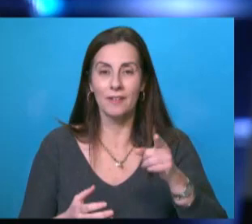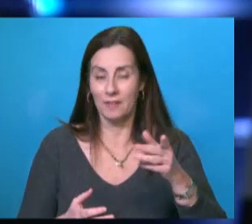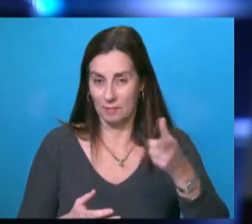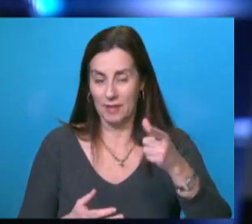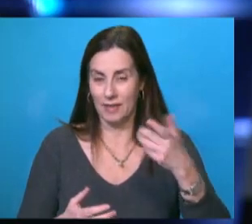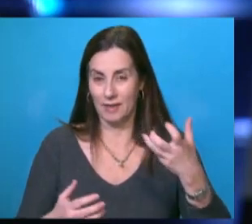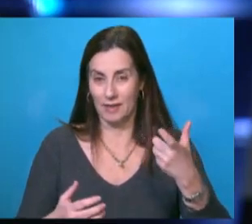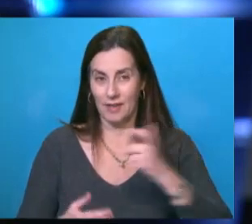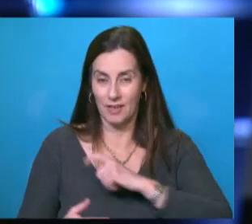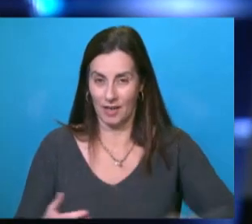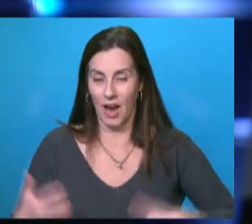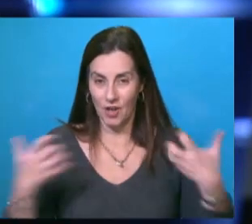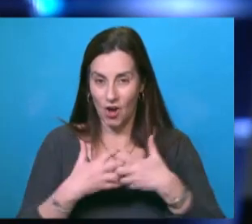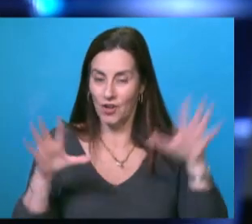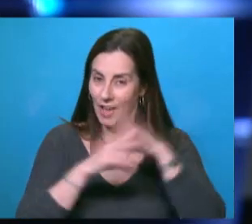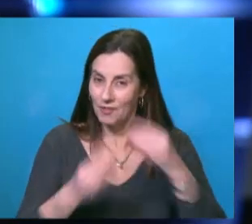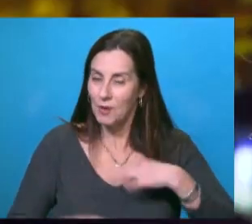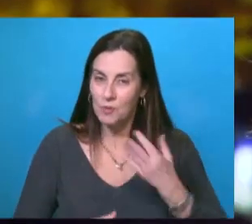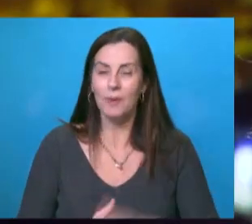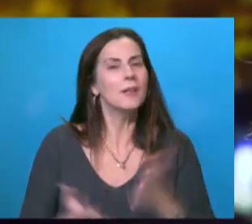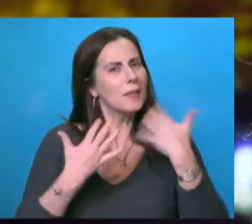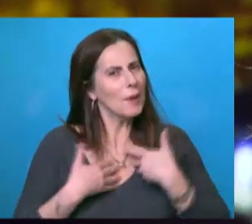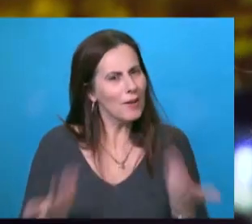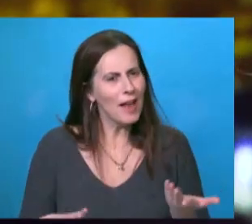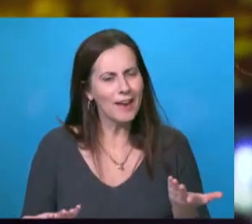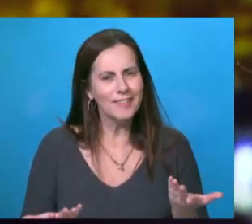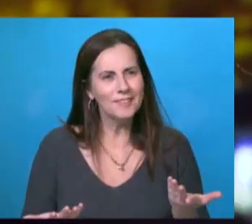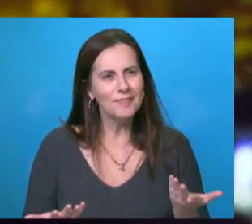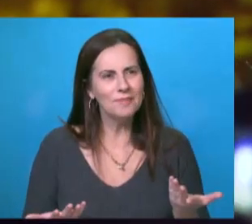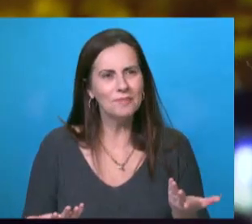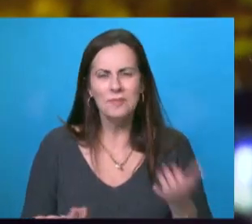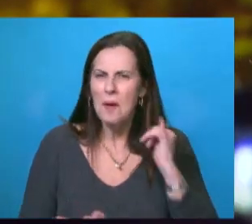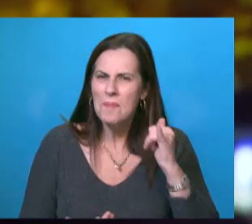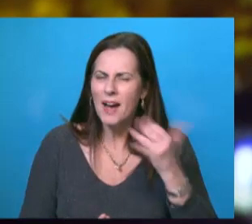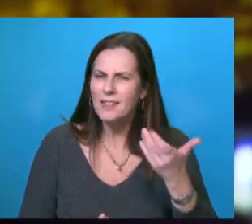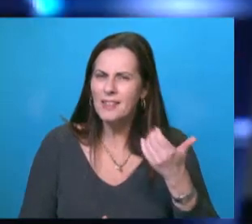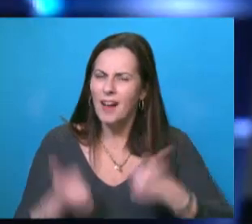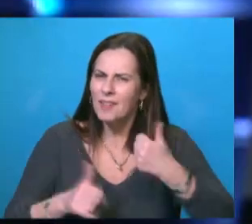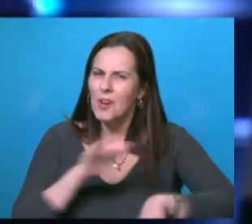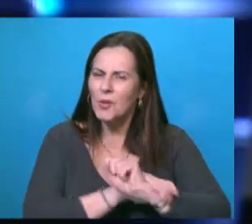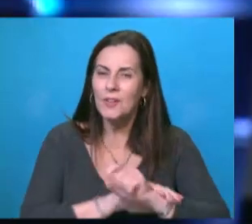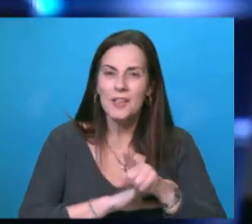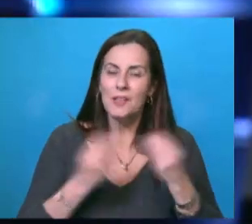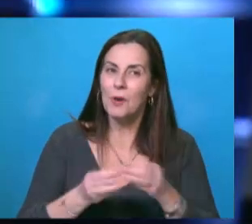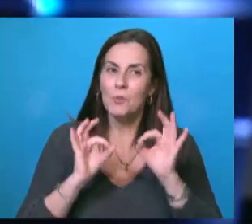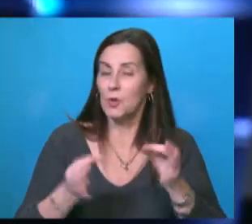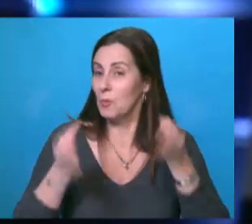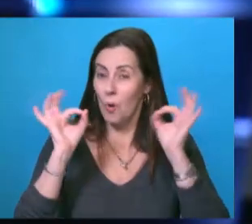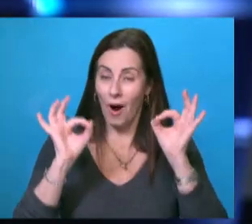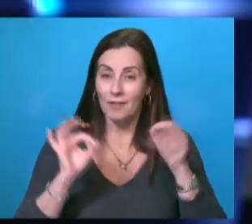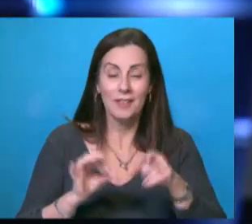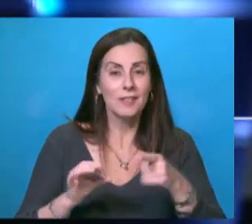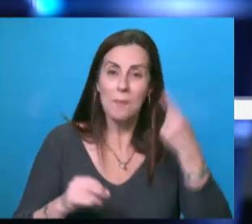שלומך? תודה רבה. טוב, תספרי לנו קודם כל, מה זה הטורניר הזה? זה משהו באמת ייחודי, איזשהו